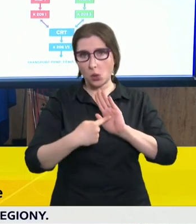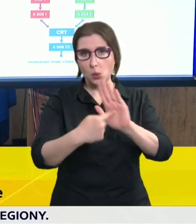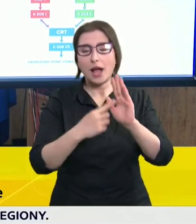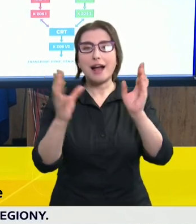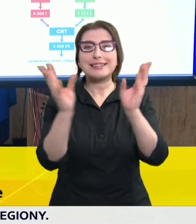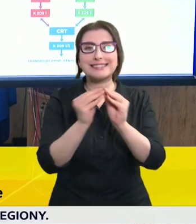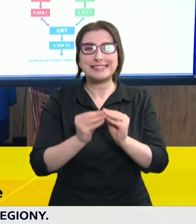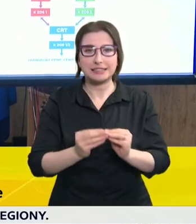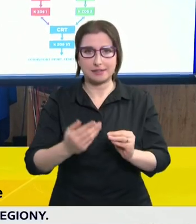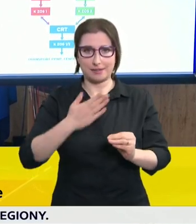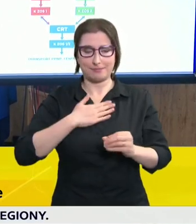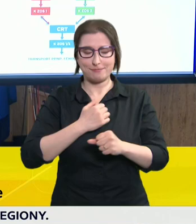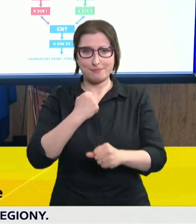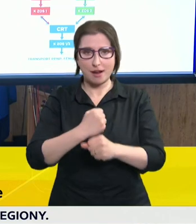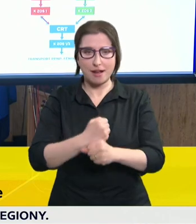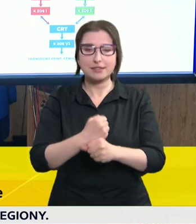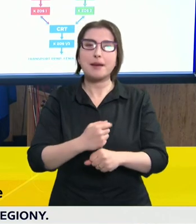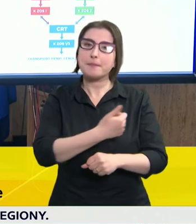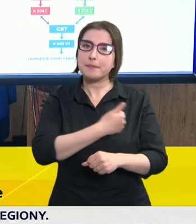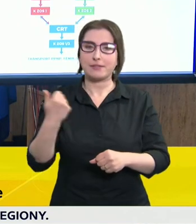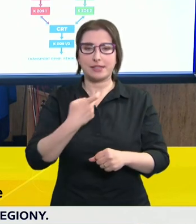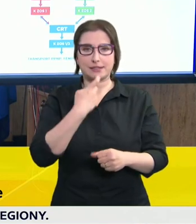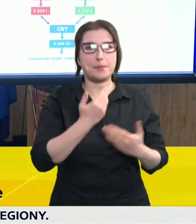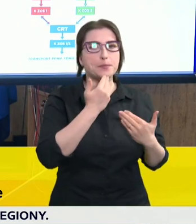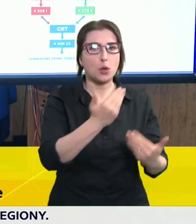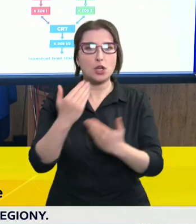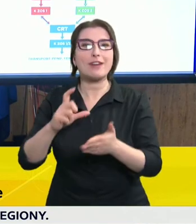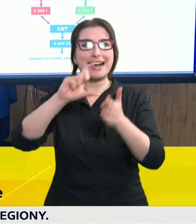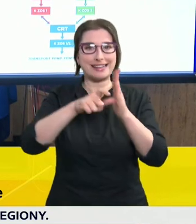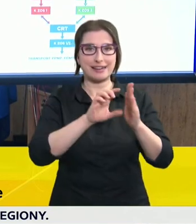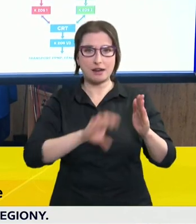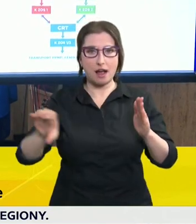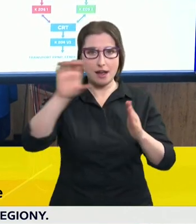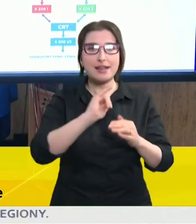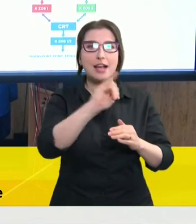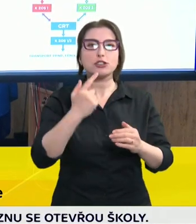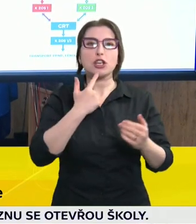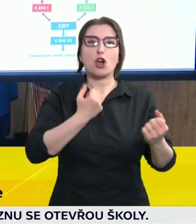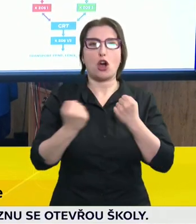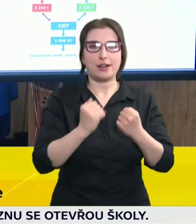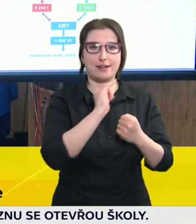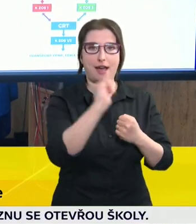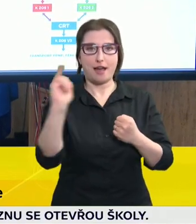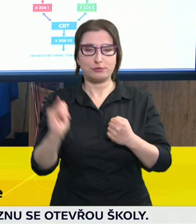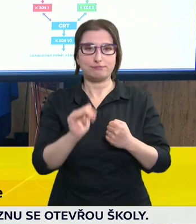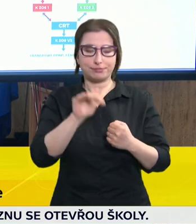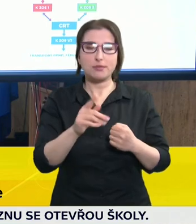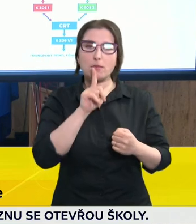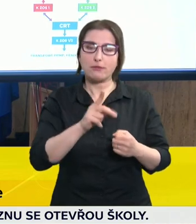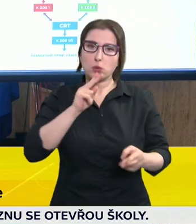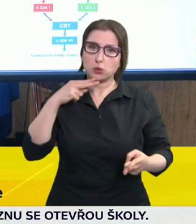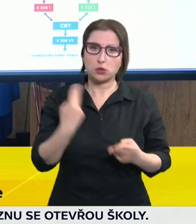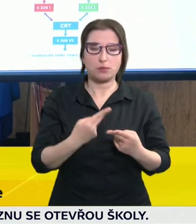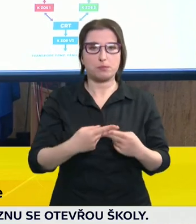na začátek mi dovolte poděkovat krajským koordinátorům. Na jejich bedrech skutečně leží